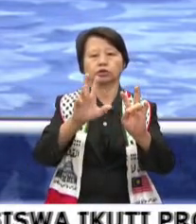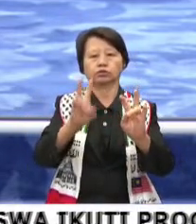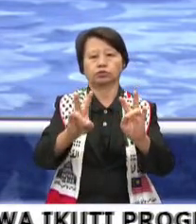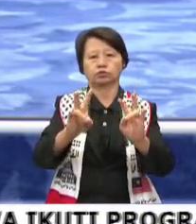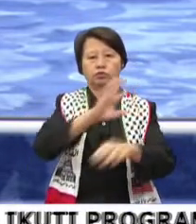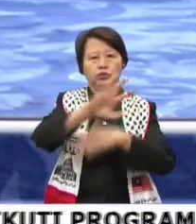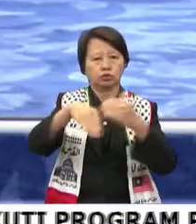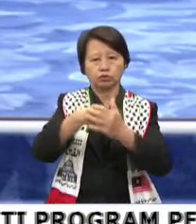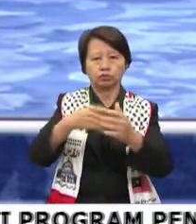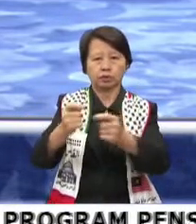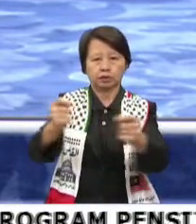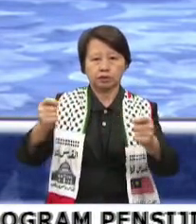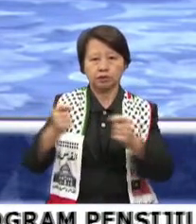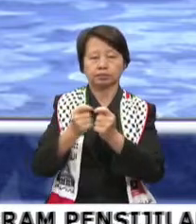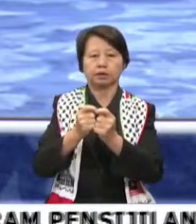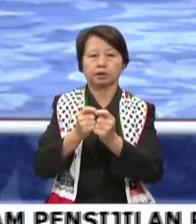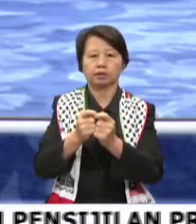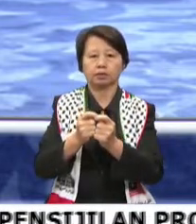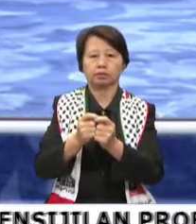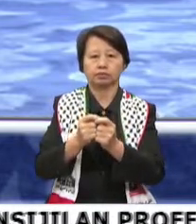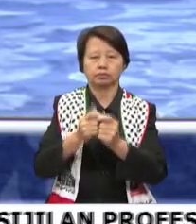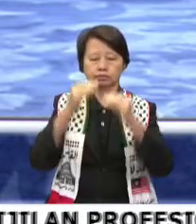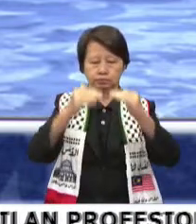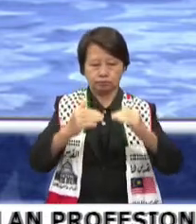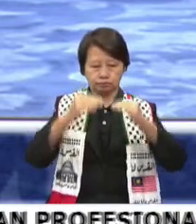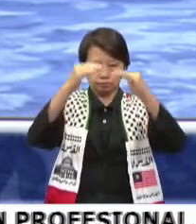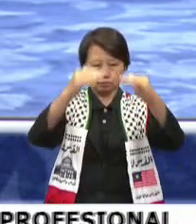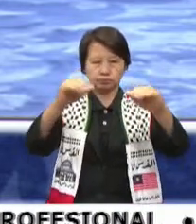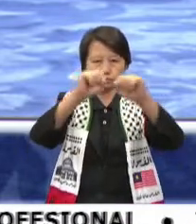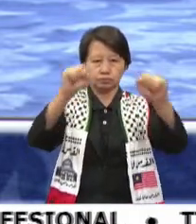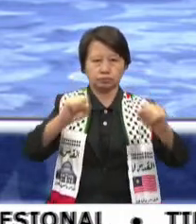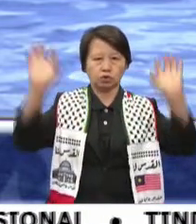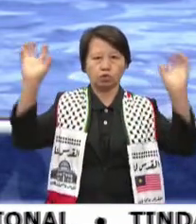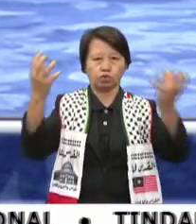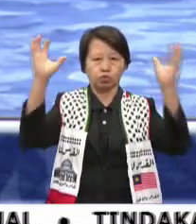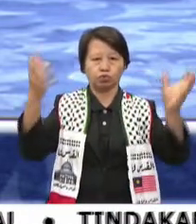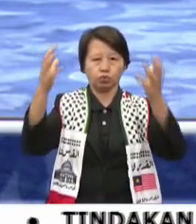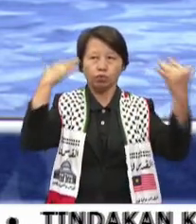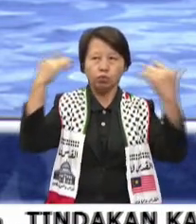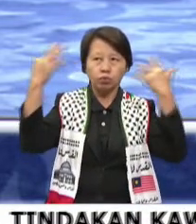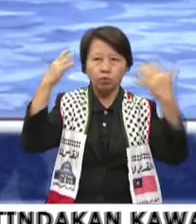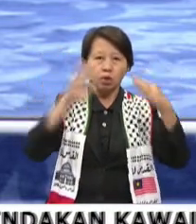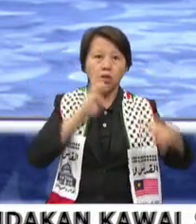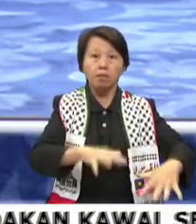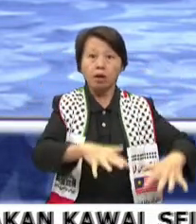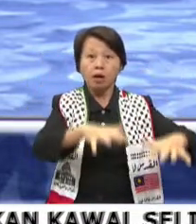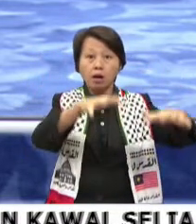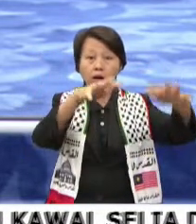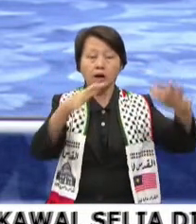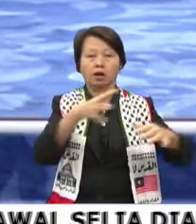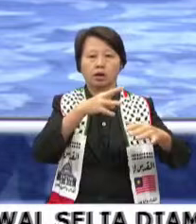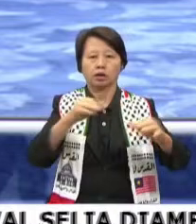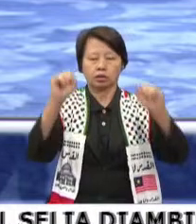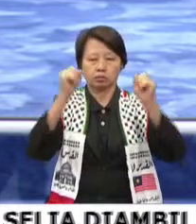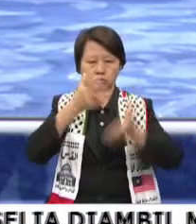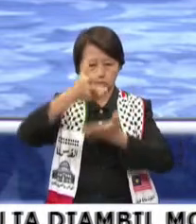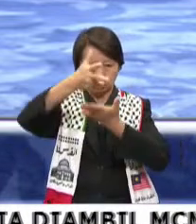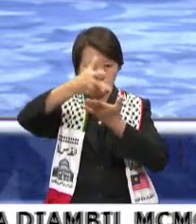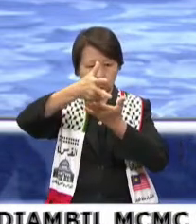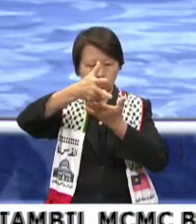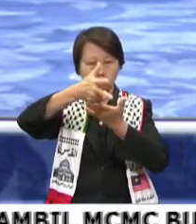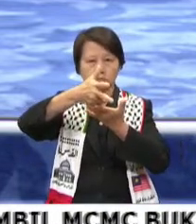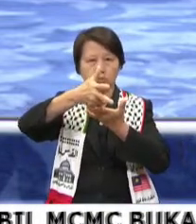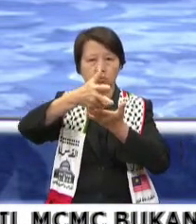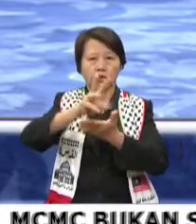semua lokasi menaik taraf stesen Siren amaran banjir dan stesen kamera